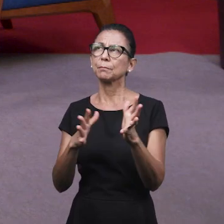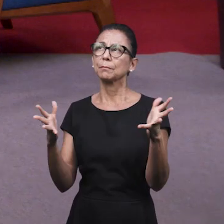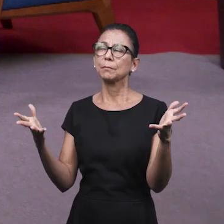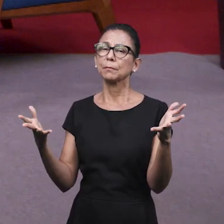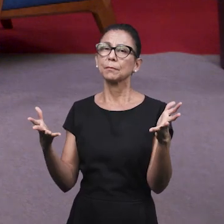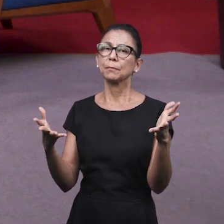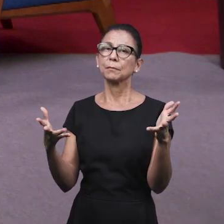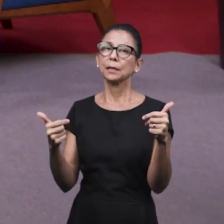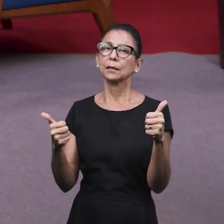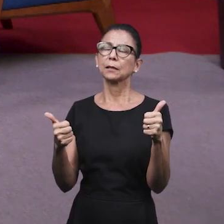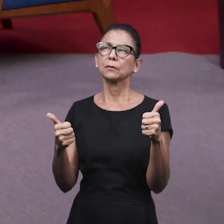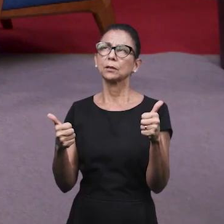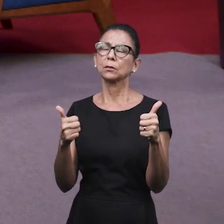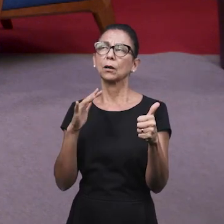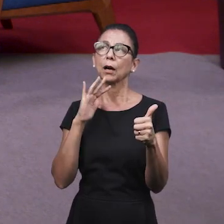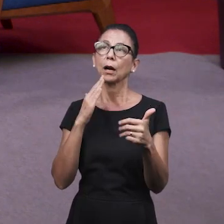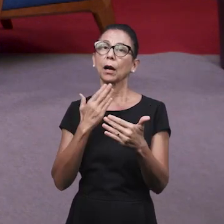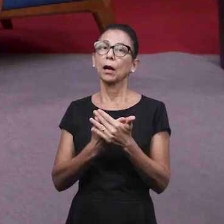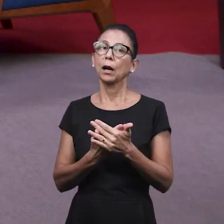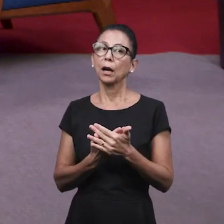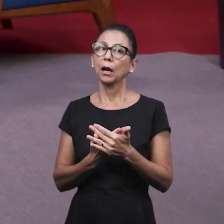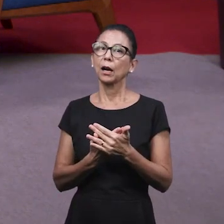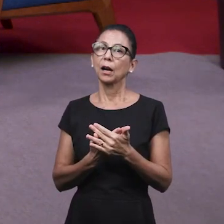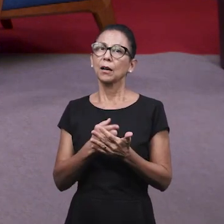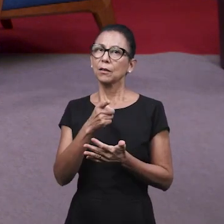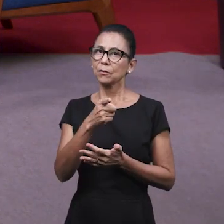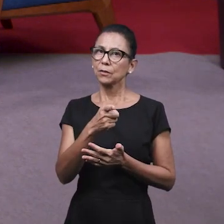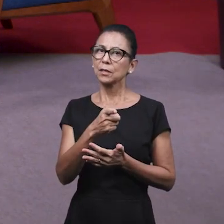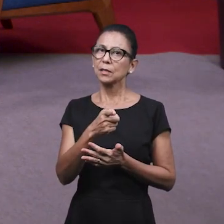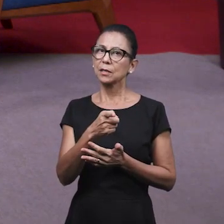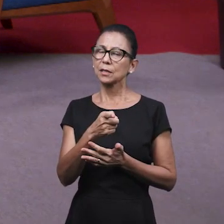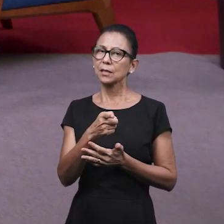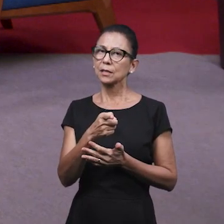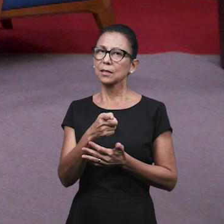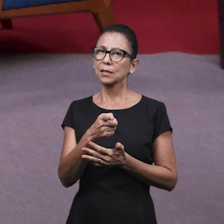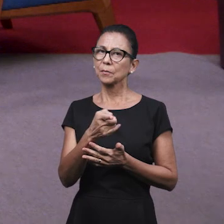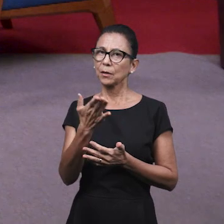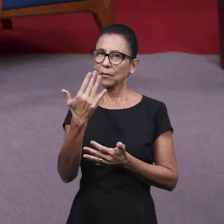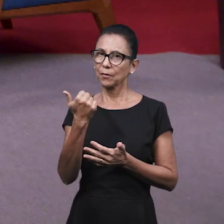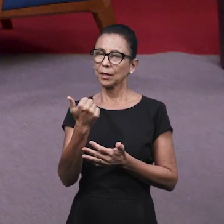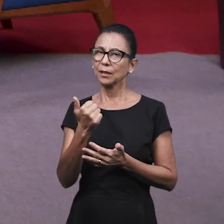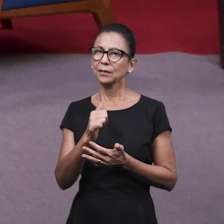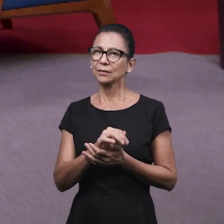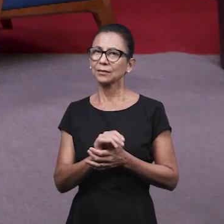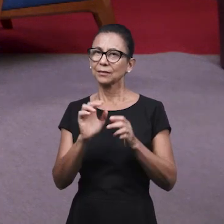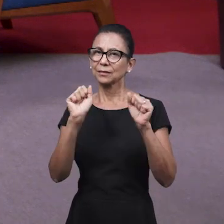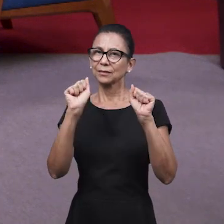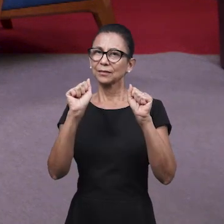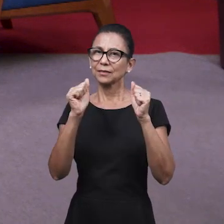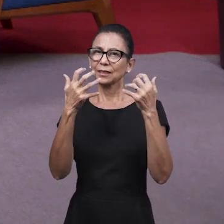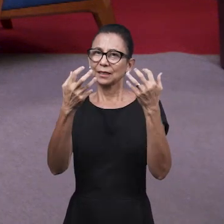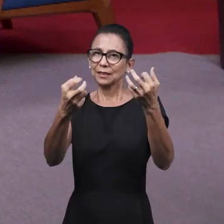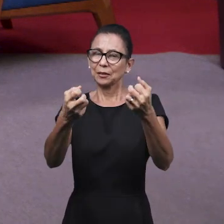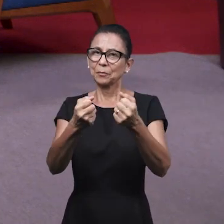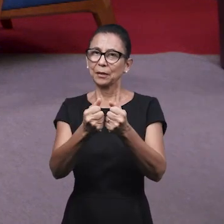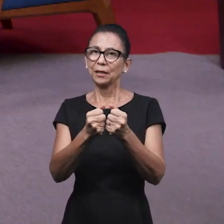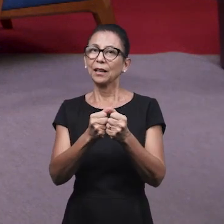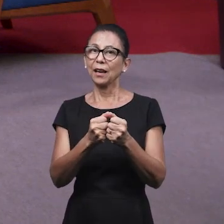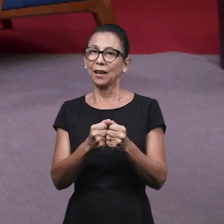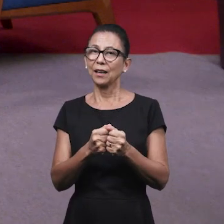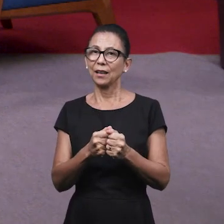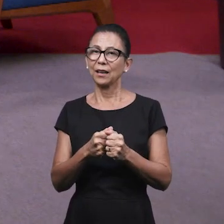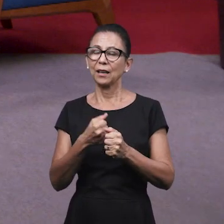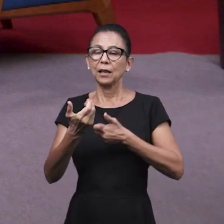rappelons toujours d'un projet merveilleux qui porte des résultats à chaque fois plus notables et vous pouvez être un